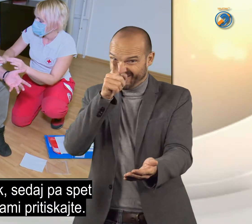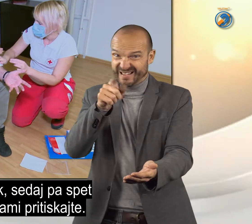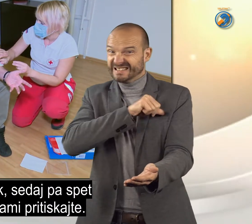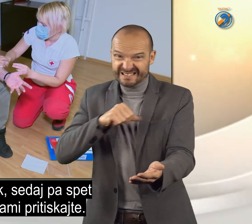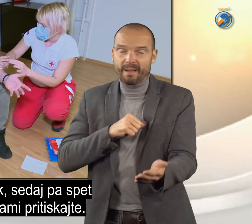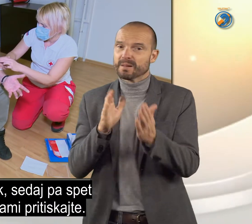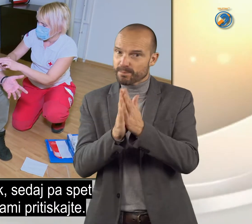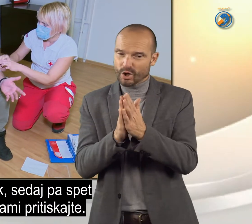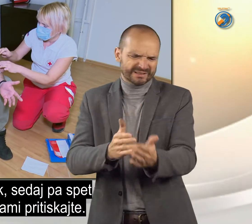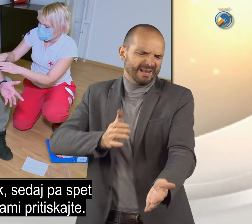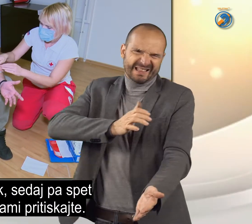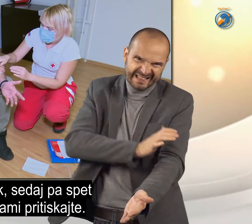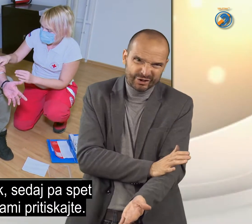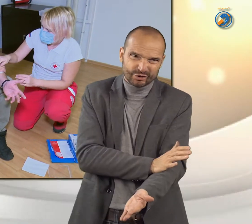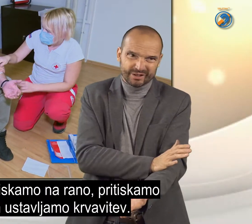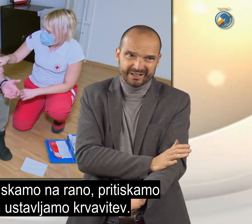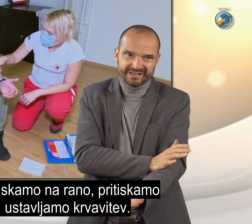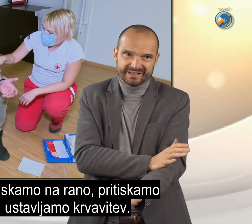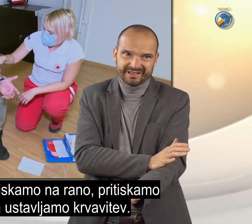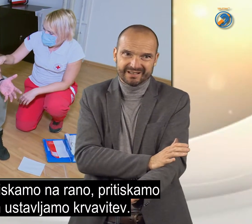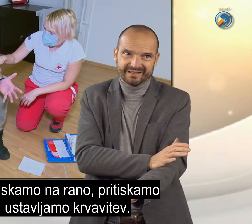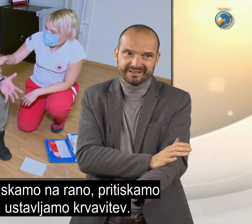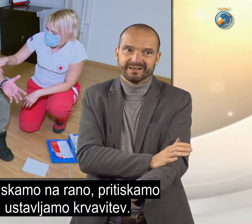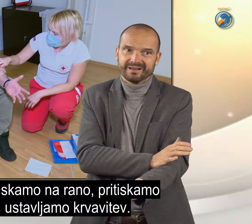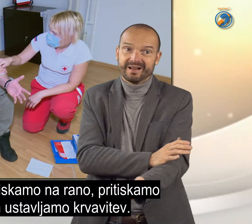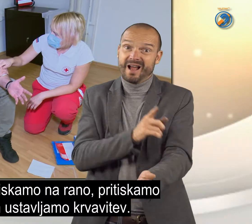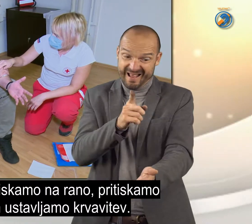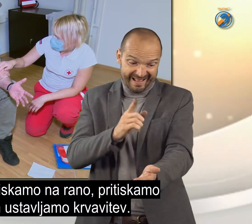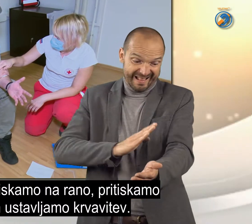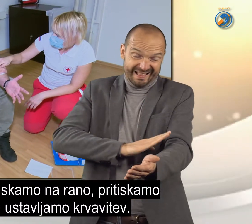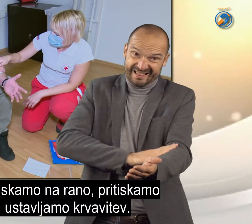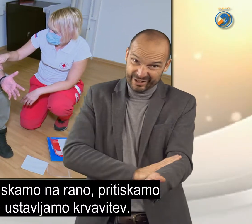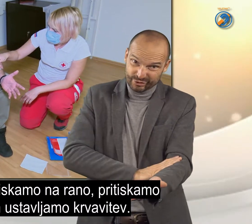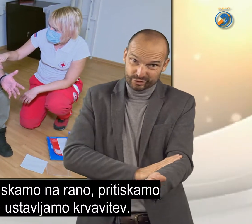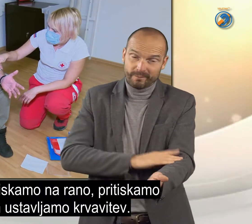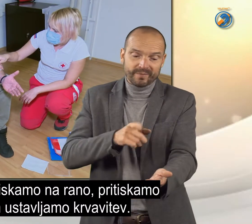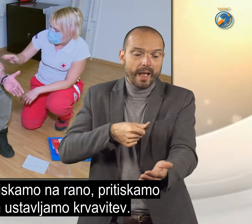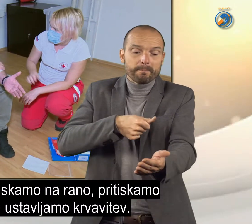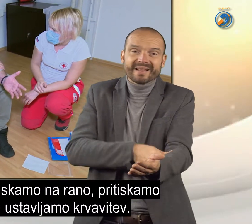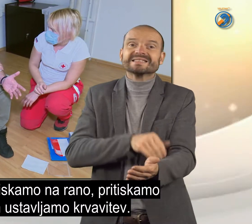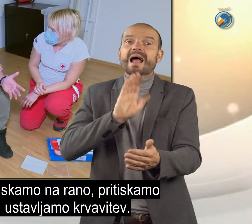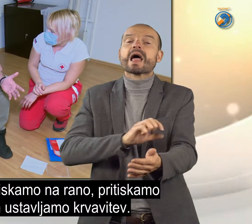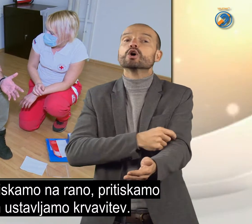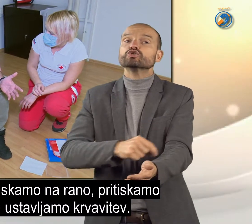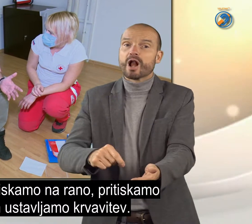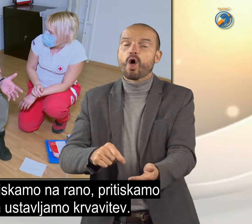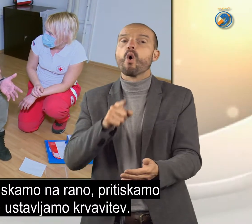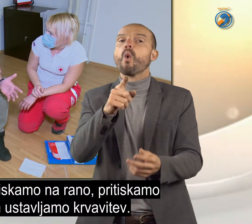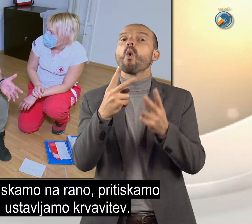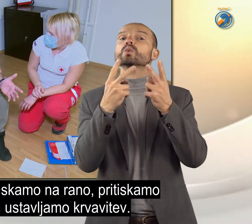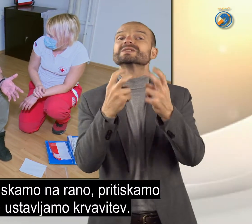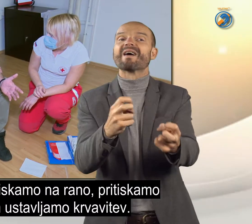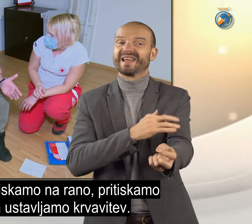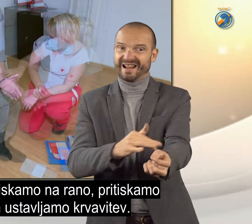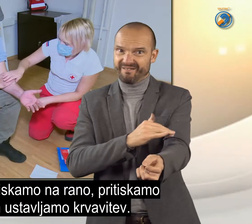Zdaj lahko vi sami tiščite, super, tiščite. S tem, ko tiščima na rano, pritiskamo v žilo in na ta način